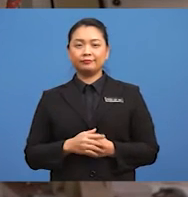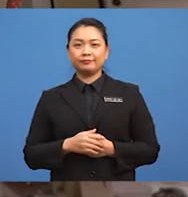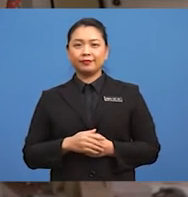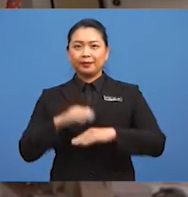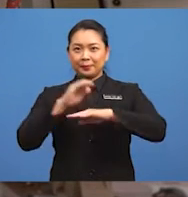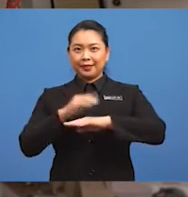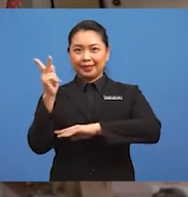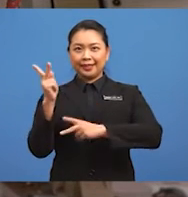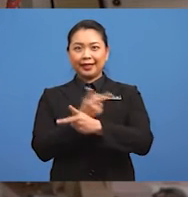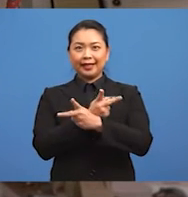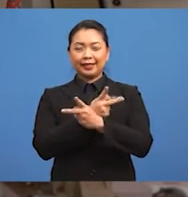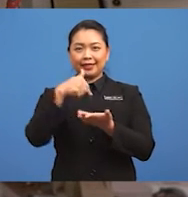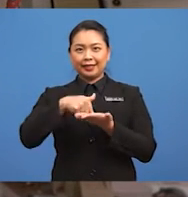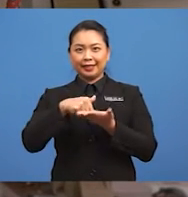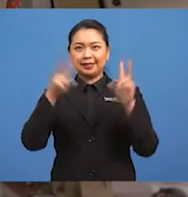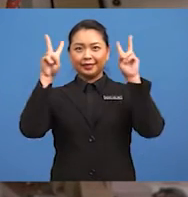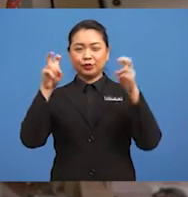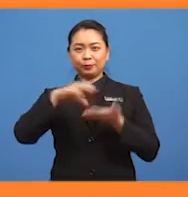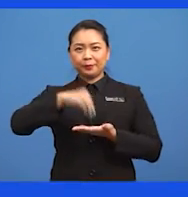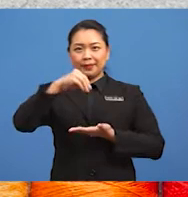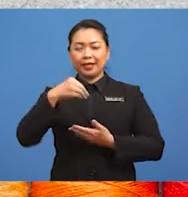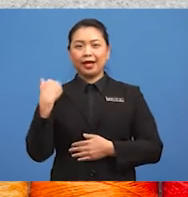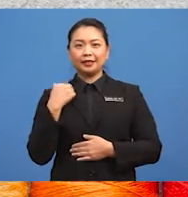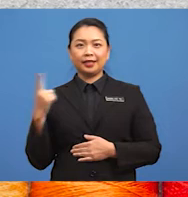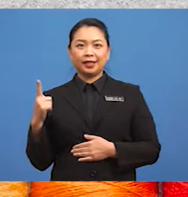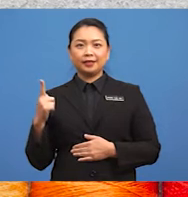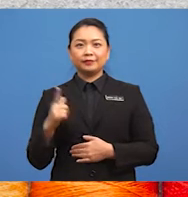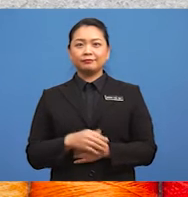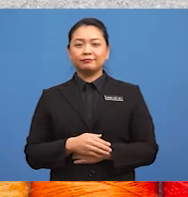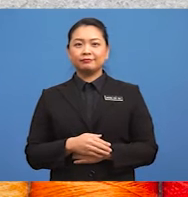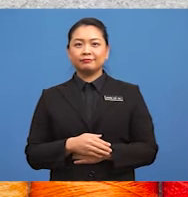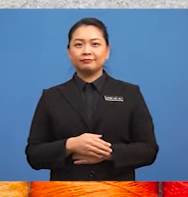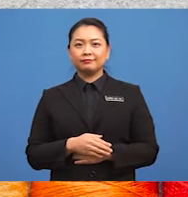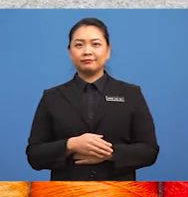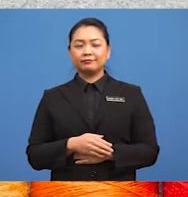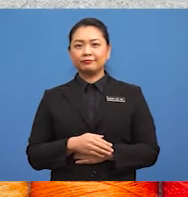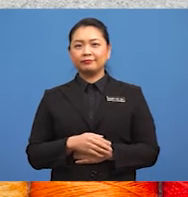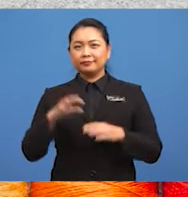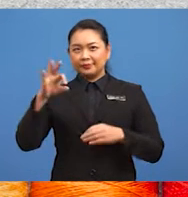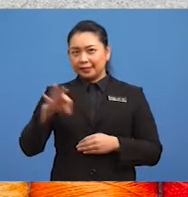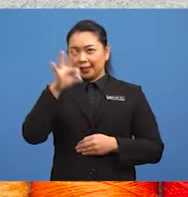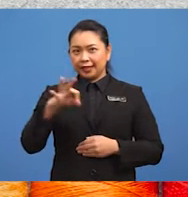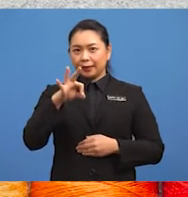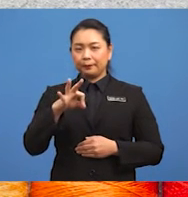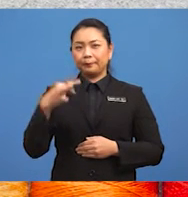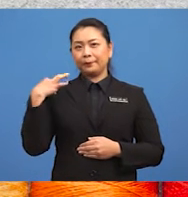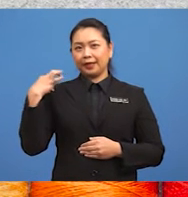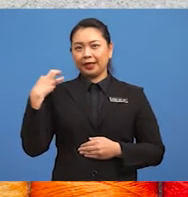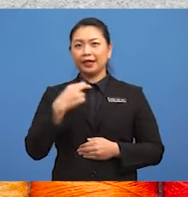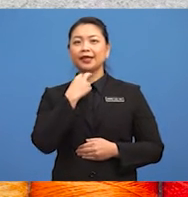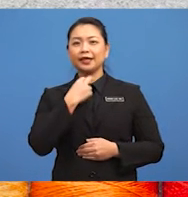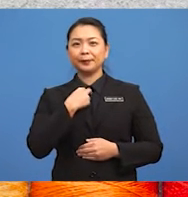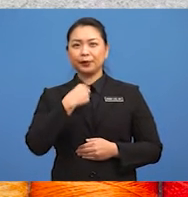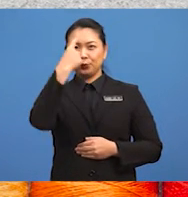Pada episod kali ini, tajuk pembelajaran ialah kompetensi 5 menjahit pakaian hamil untuk